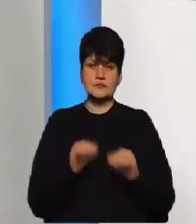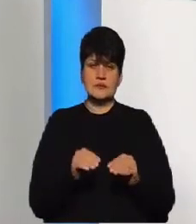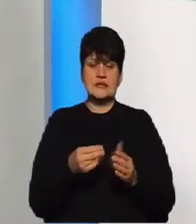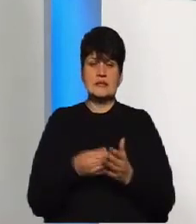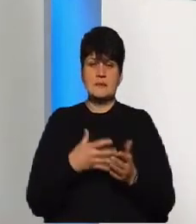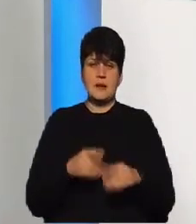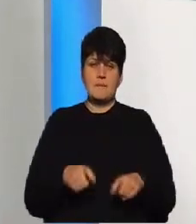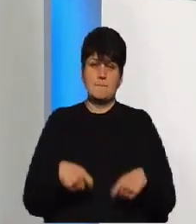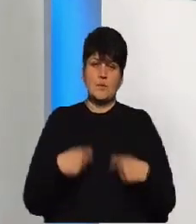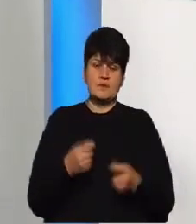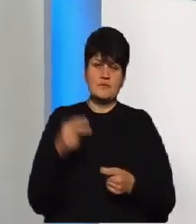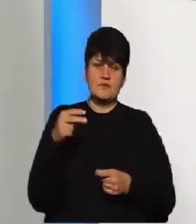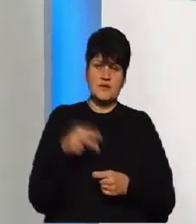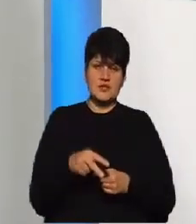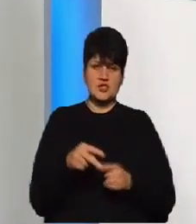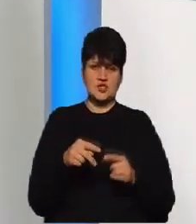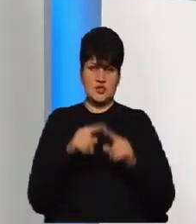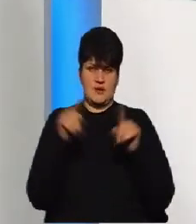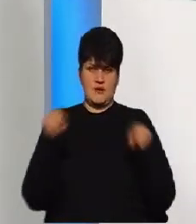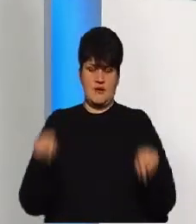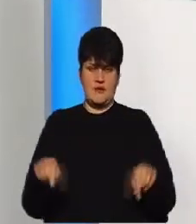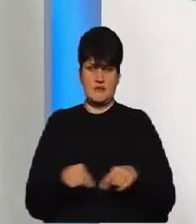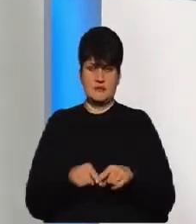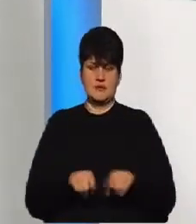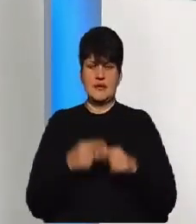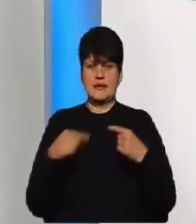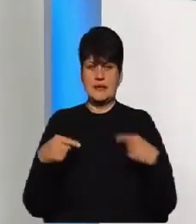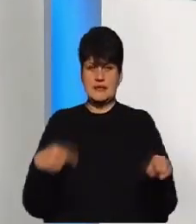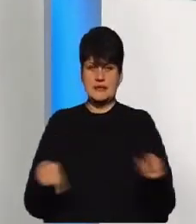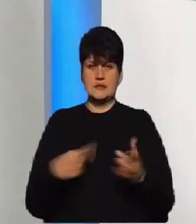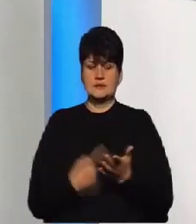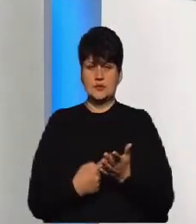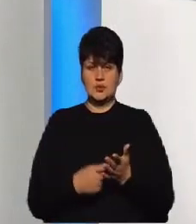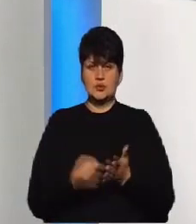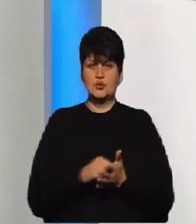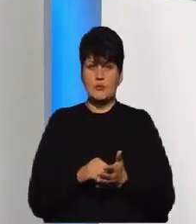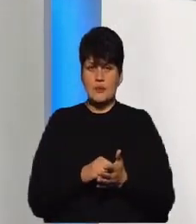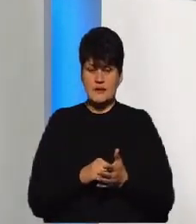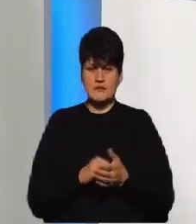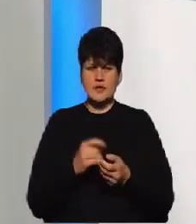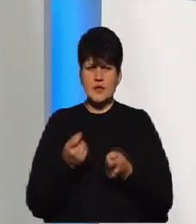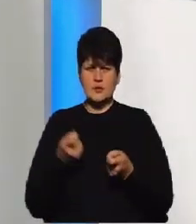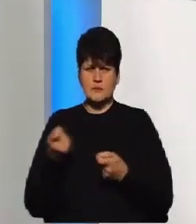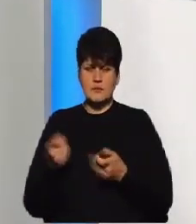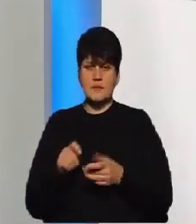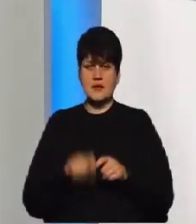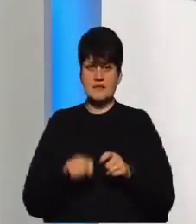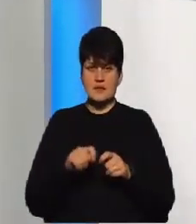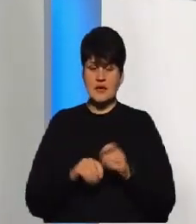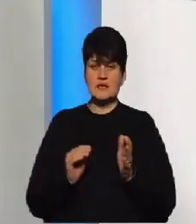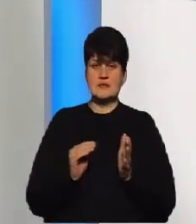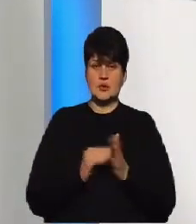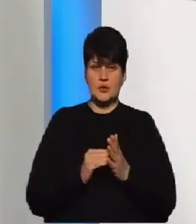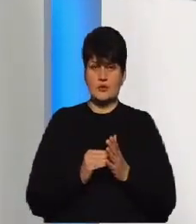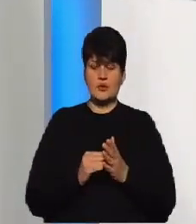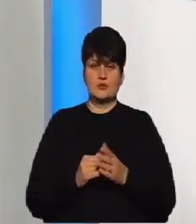десь 2000 аркушів там, різних підтверджуючих документів, вони це все докладно перевіряють, тобто не мають час, і встановлюють фактично обґрунтований тариф, так